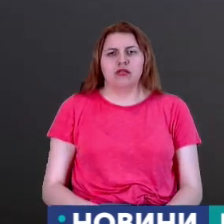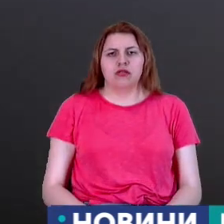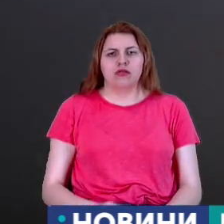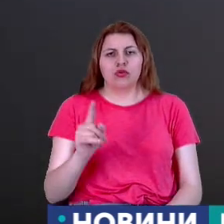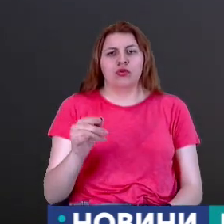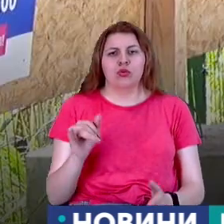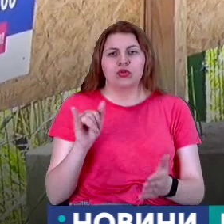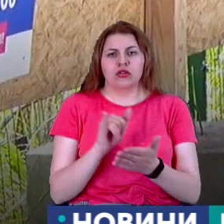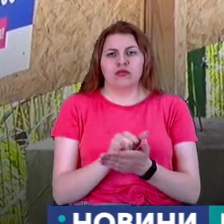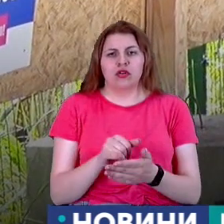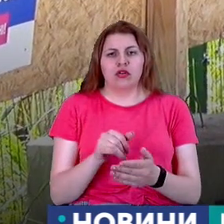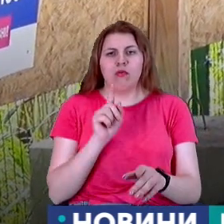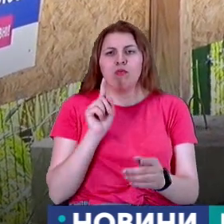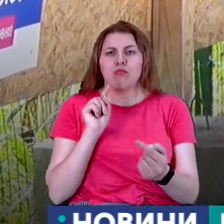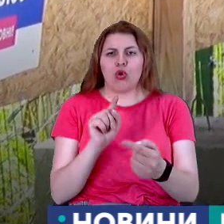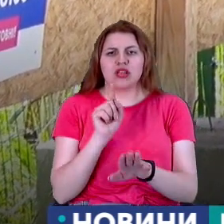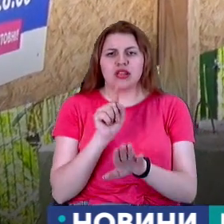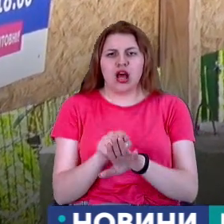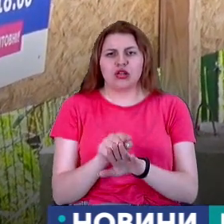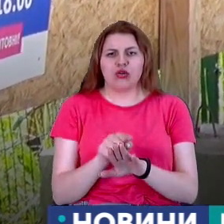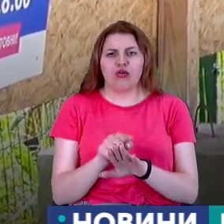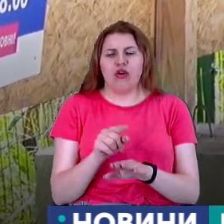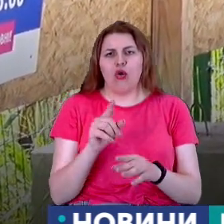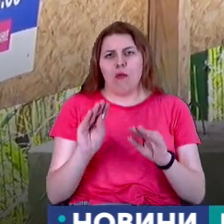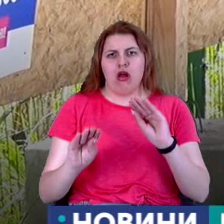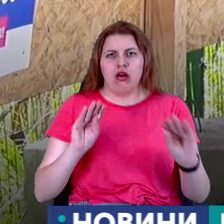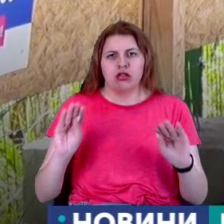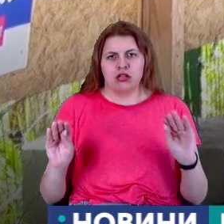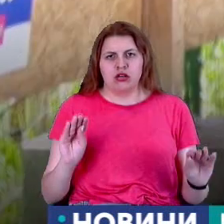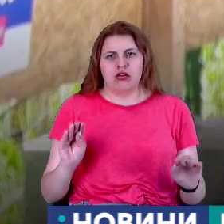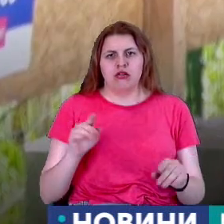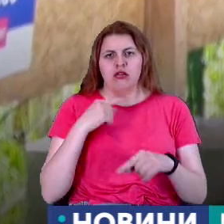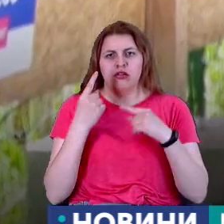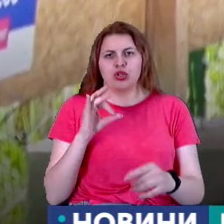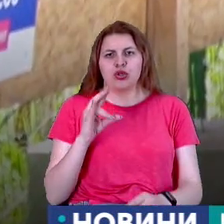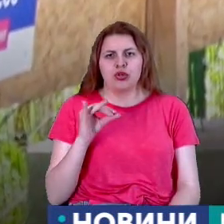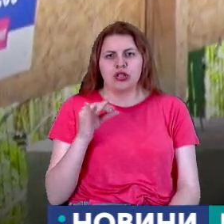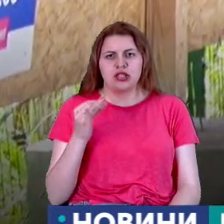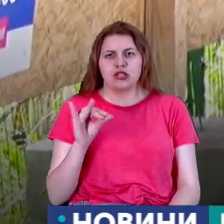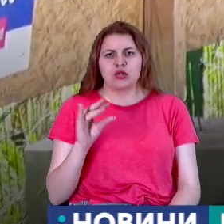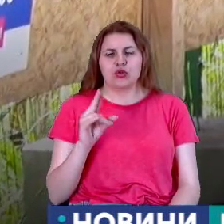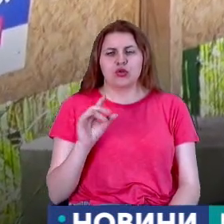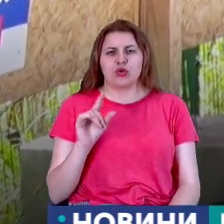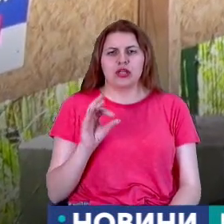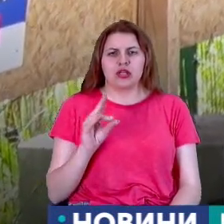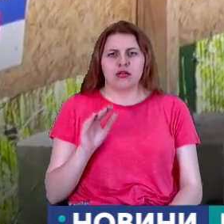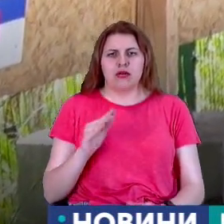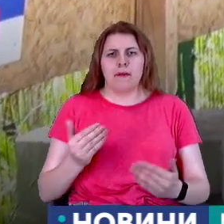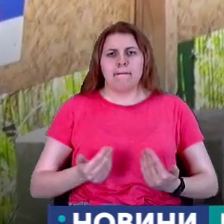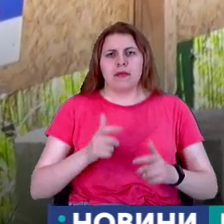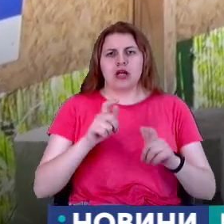протитанкове обладнання, каже голова Станично-Луганської райдержадміністрації Юрій Золкін. Мешканців, які мали